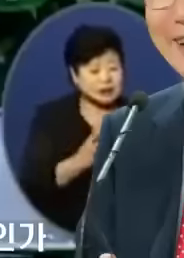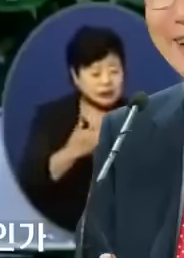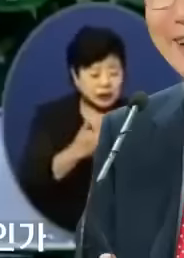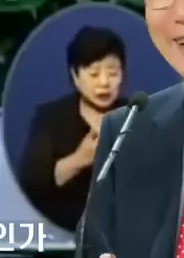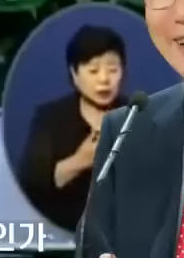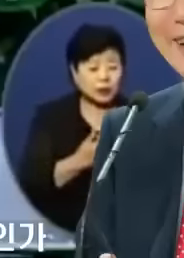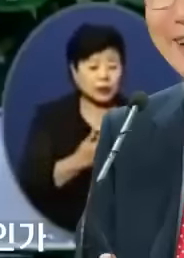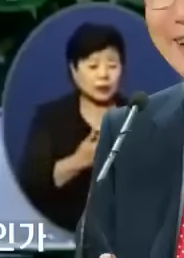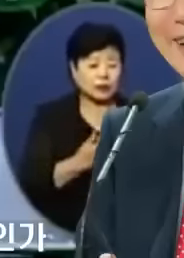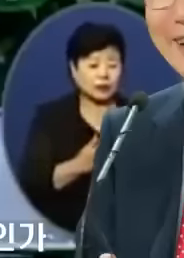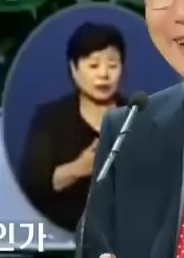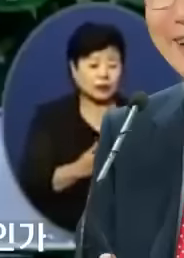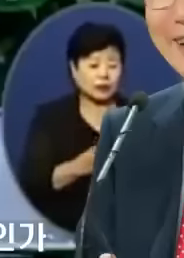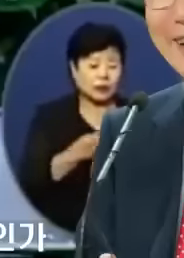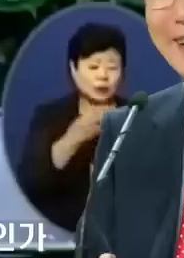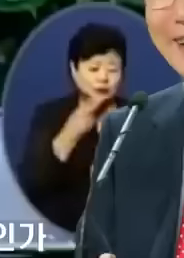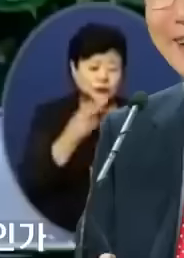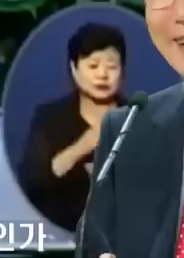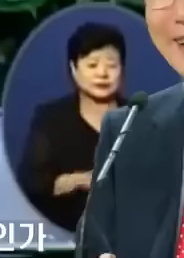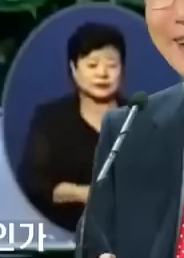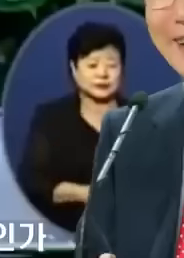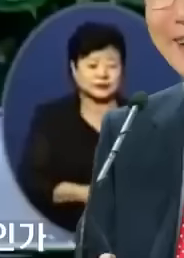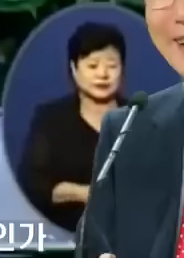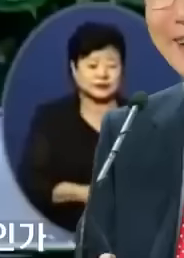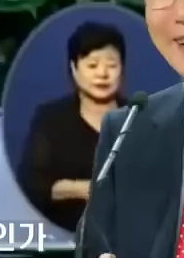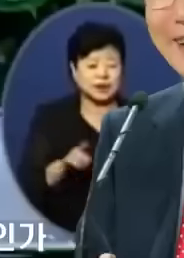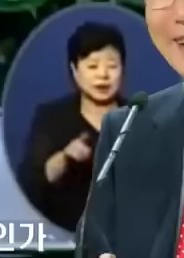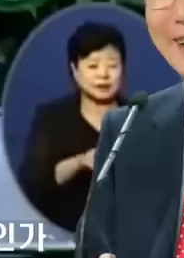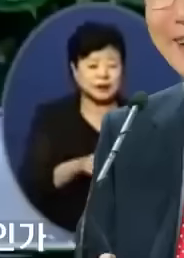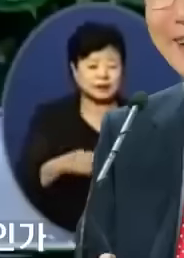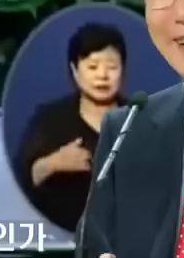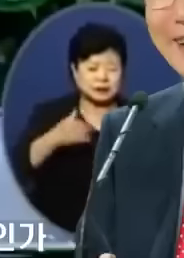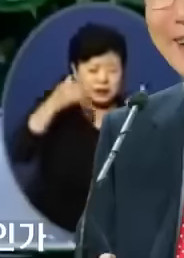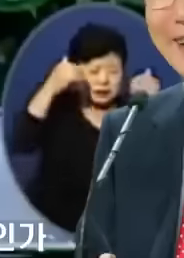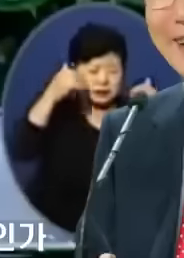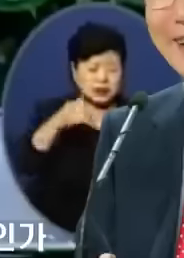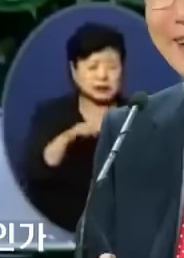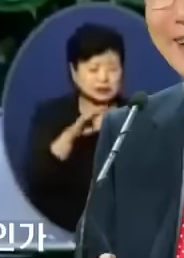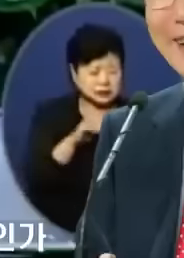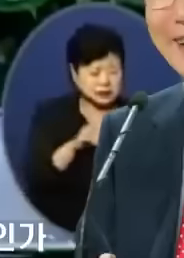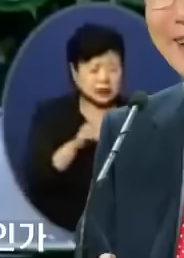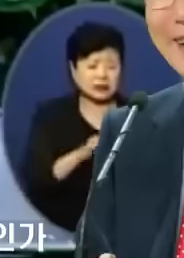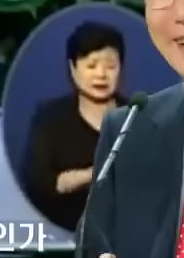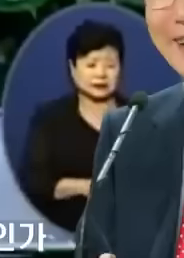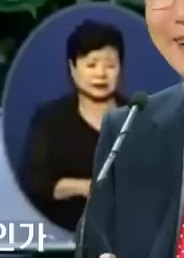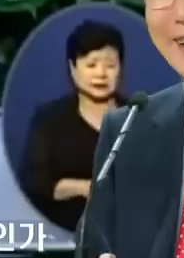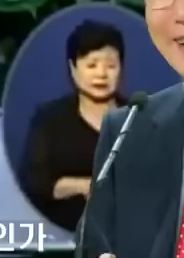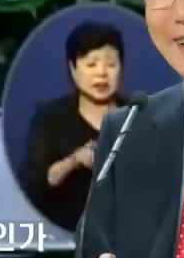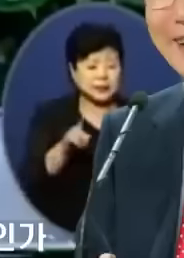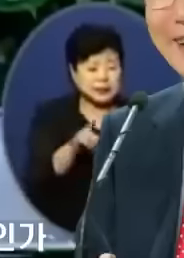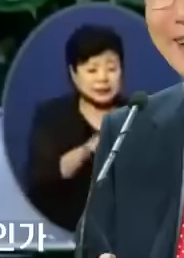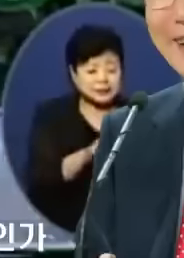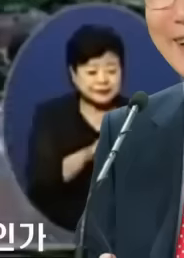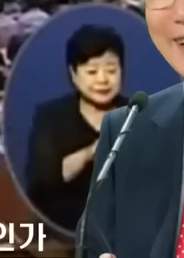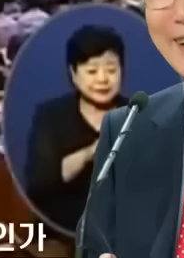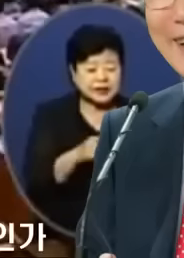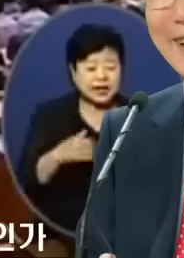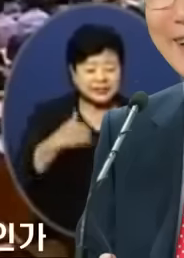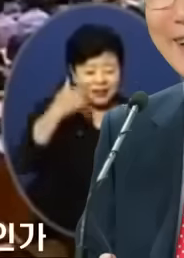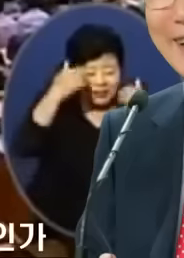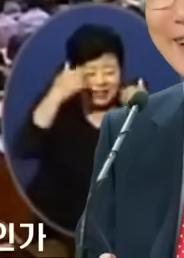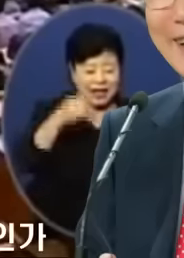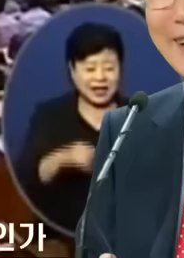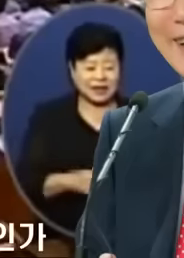은혜가 오지 않기 때문에 신앙 성장도 그치고 마는 것입니다. 신앙이